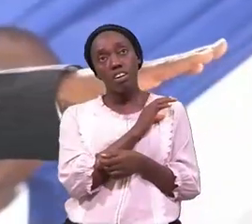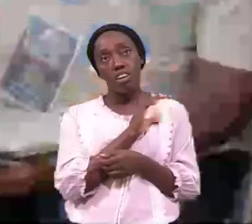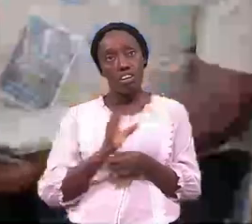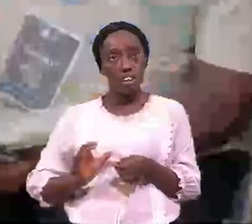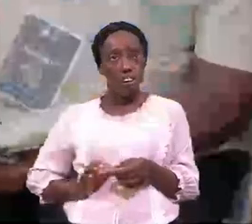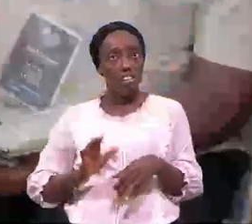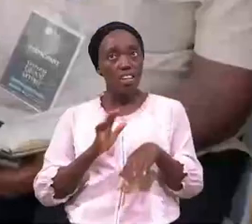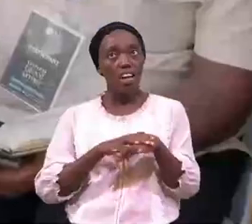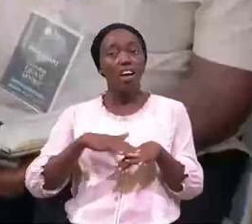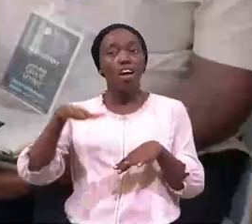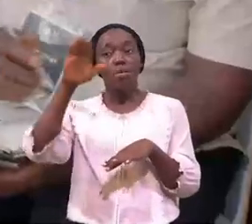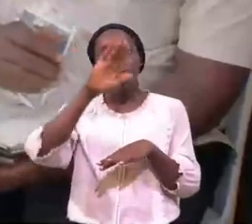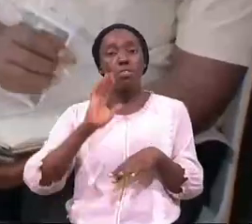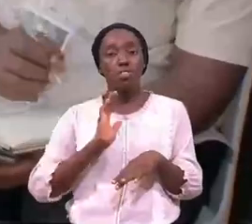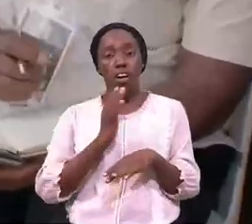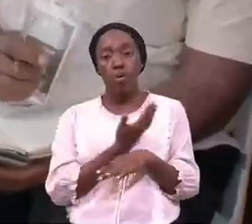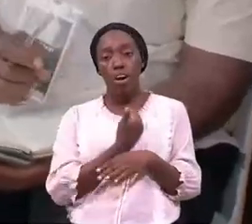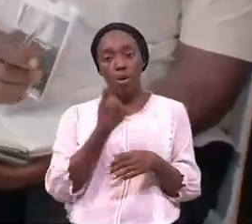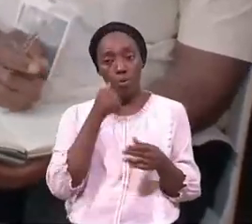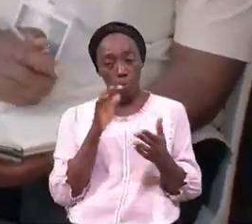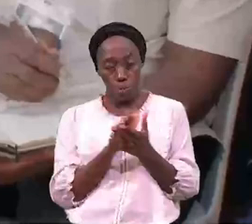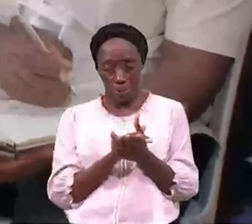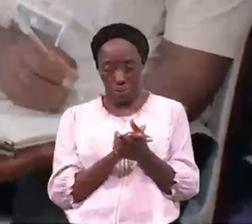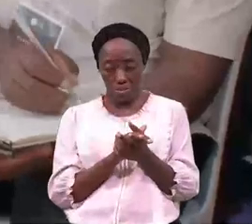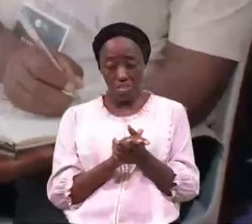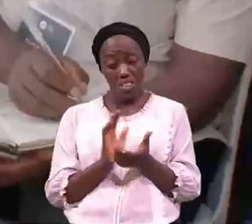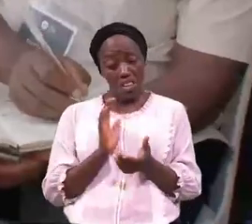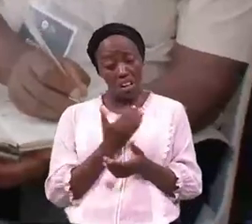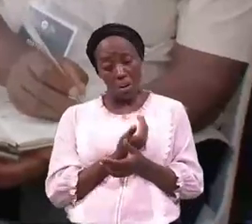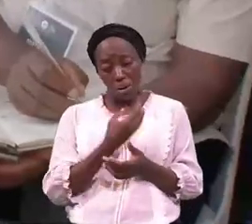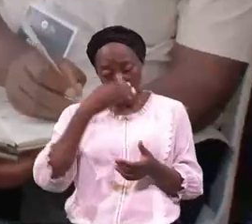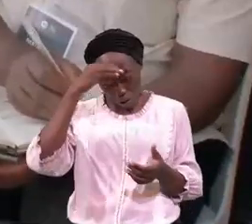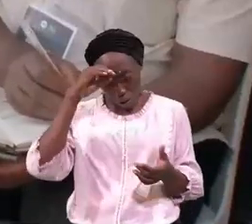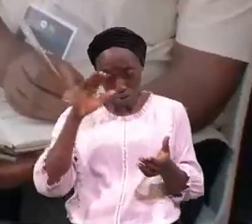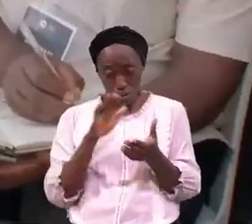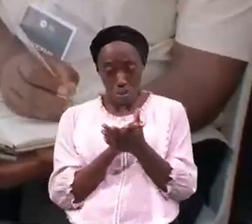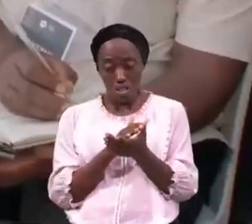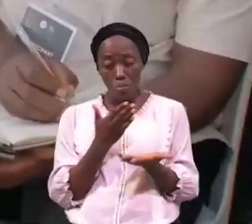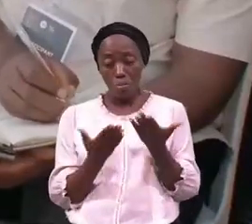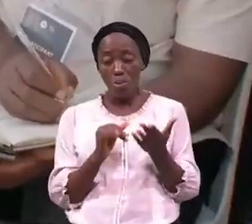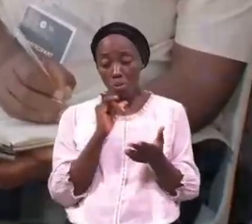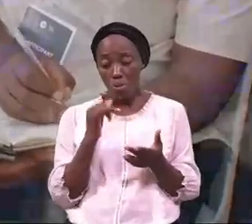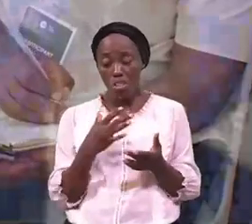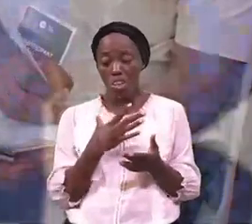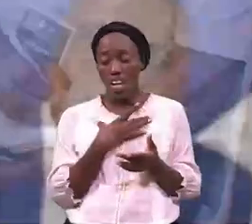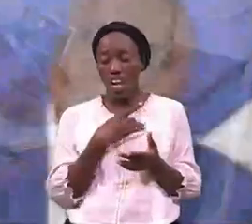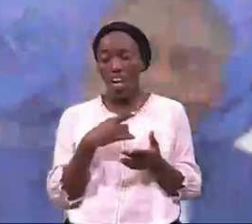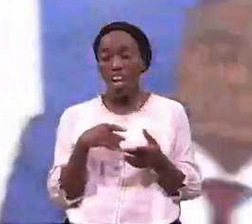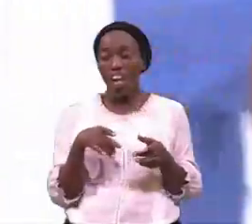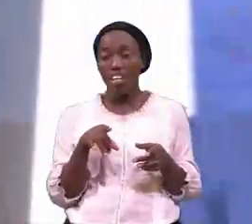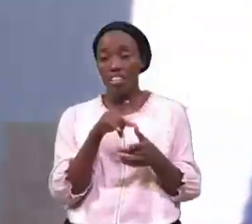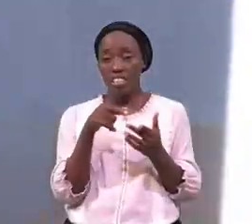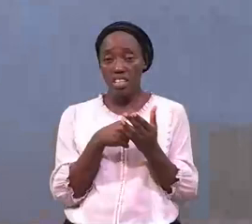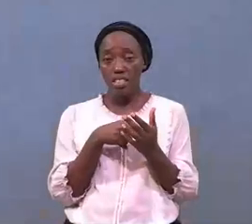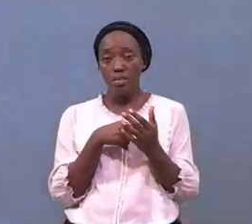nous devons aimer Christ plus que nos épouses. Nos maris peuvent ne pas aimer cela, et peuvent ne pas